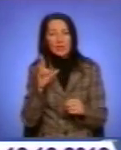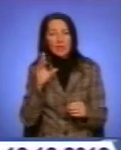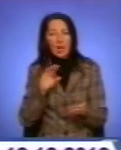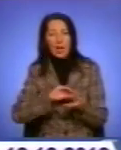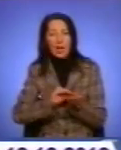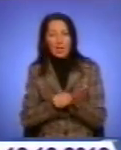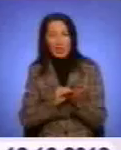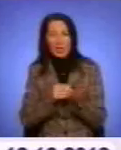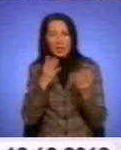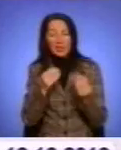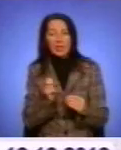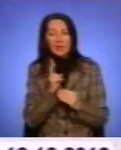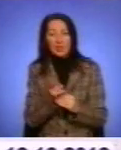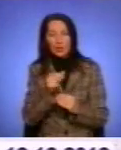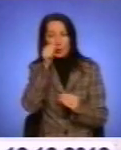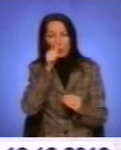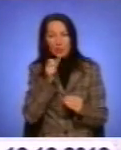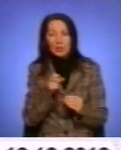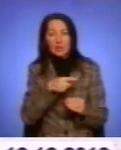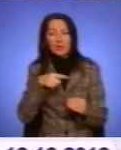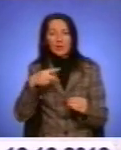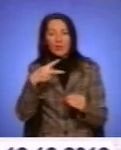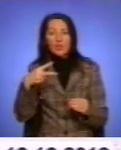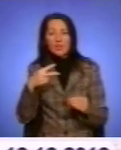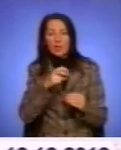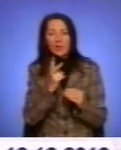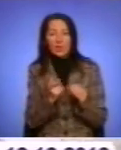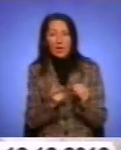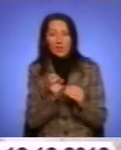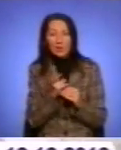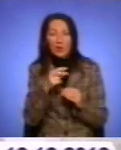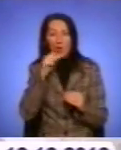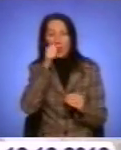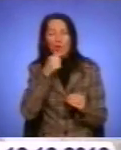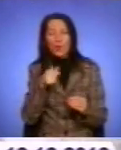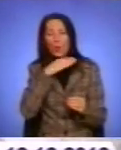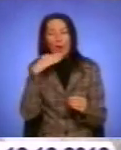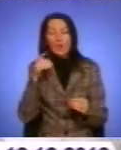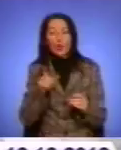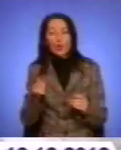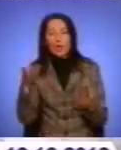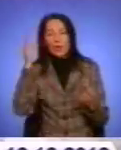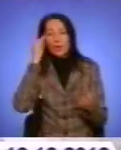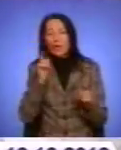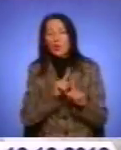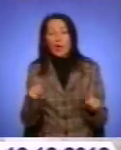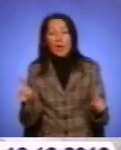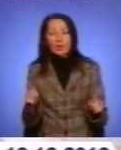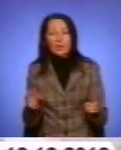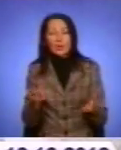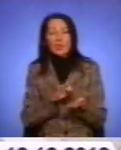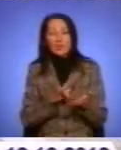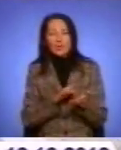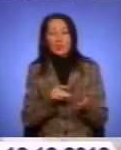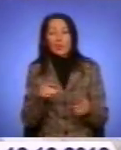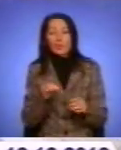день 12-го місяця 2012-го року, багато людей вважає унікальною і навіть містичною. Та астрологи запевняють,